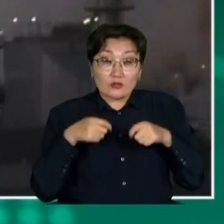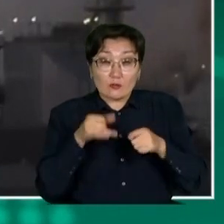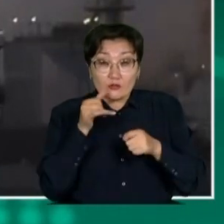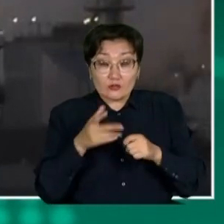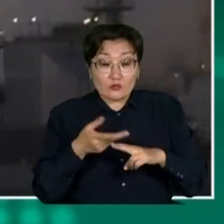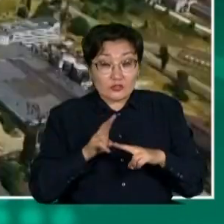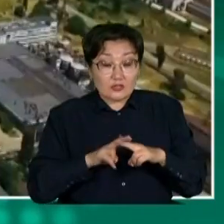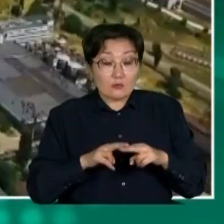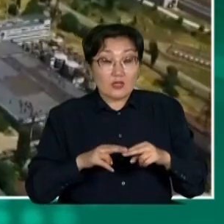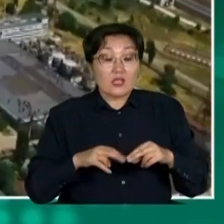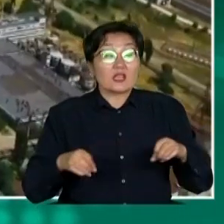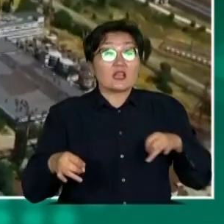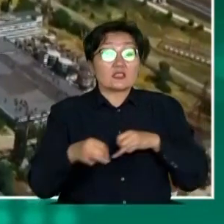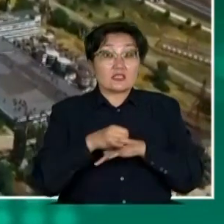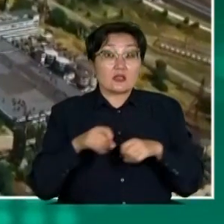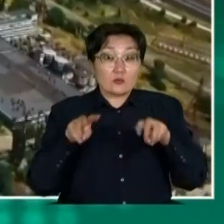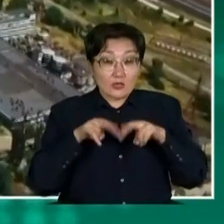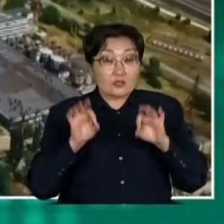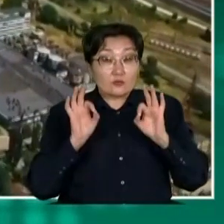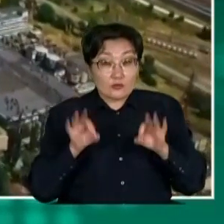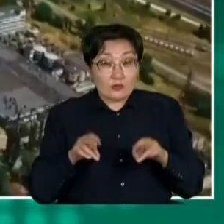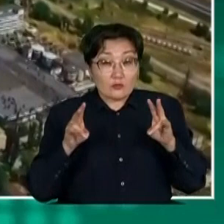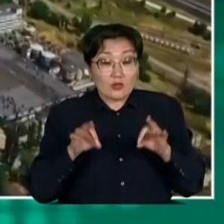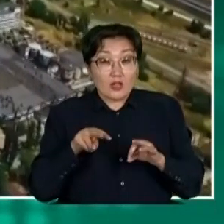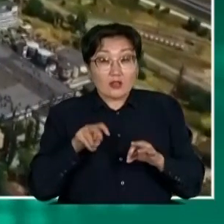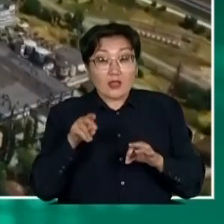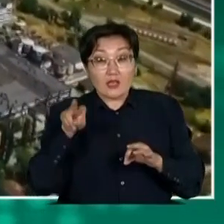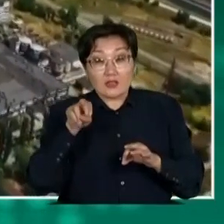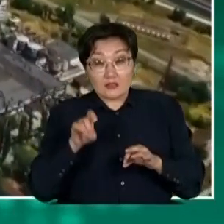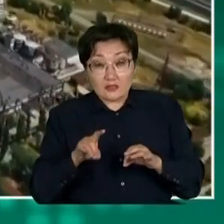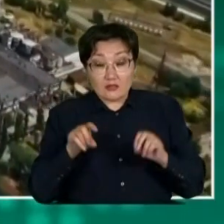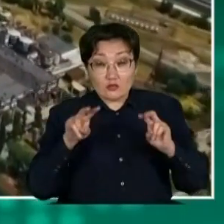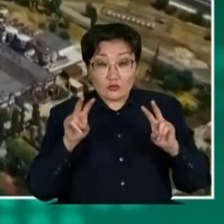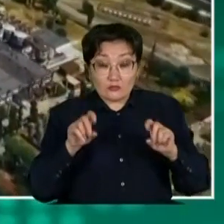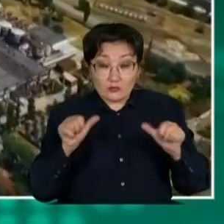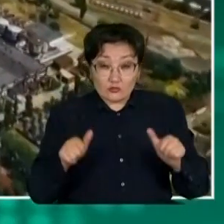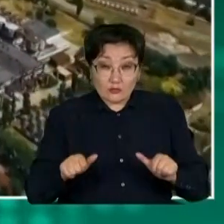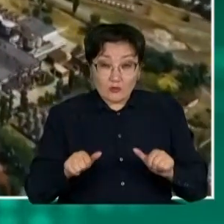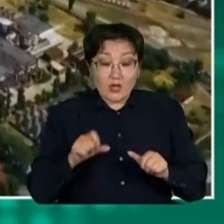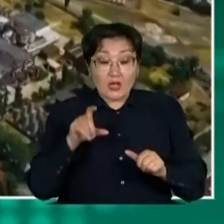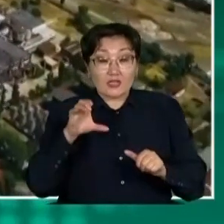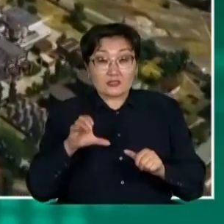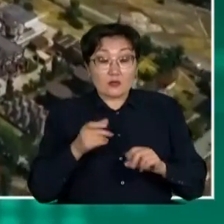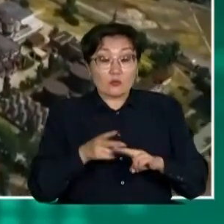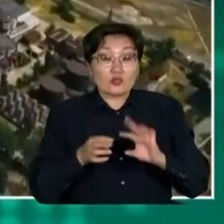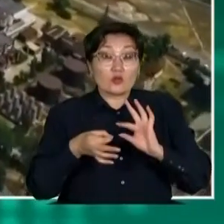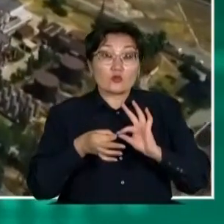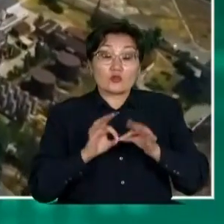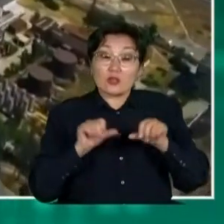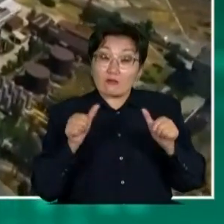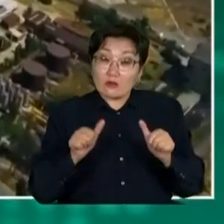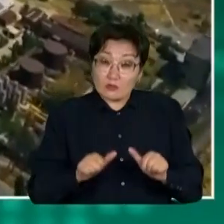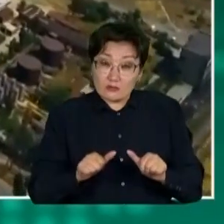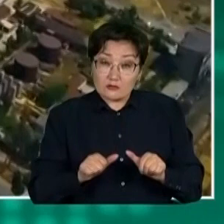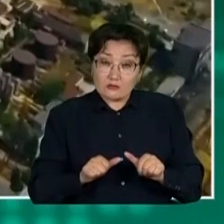қарастырған бір жағынан жөн, бірақ локалды түрде. Ал АЭС бұл күрделі түрде бүкіл